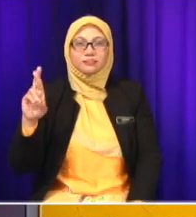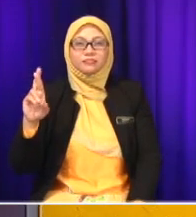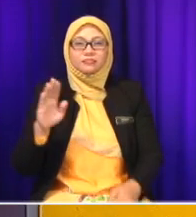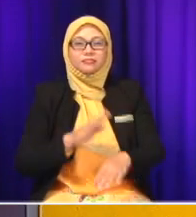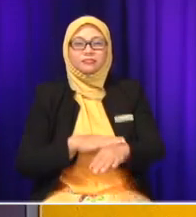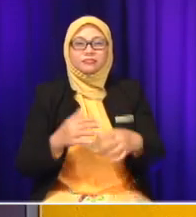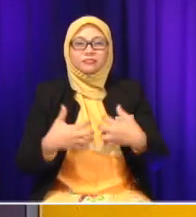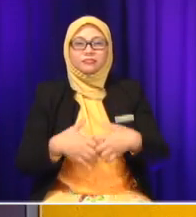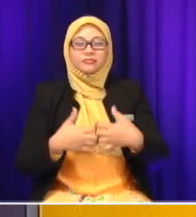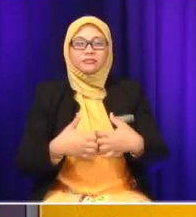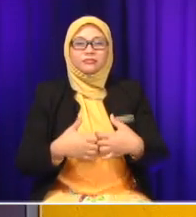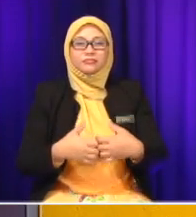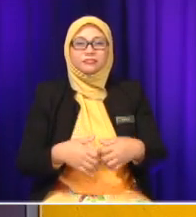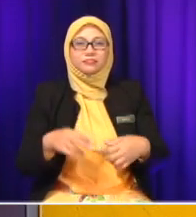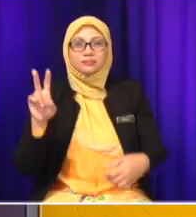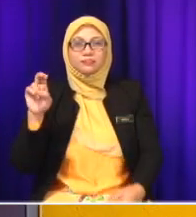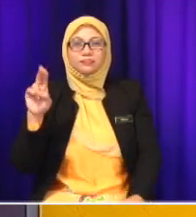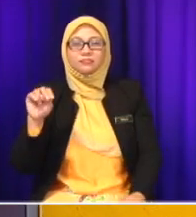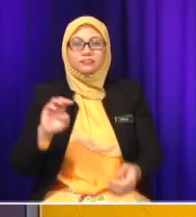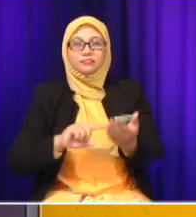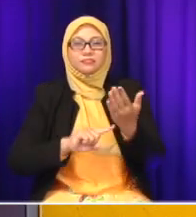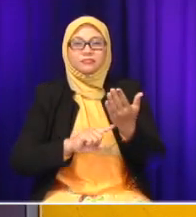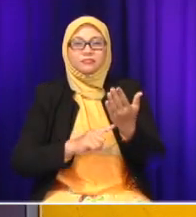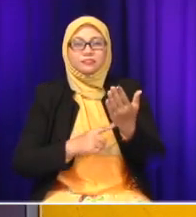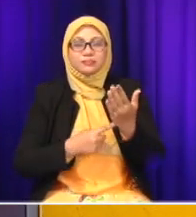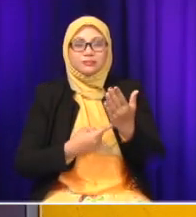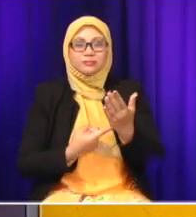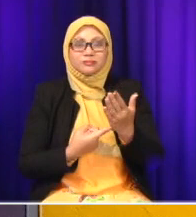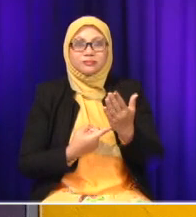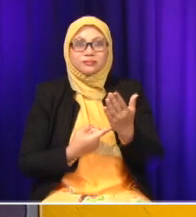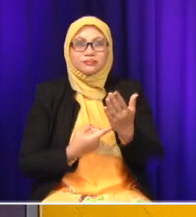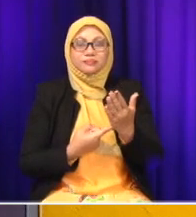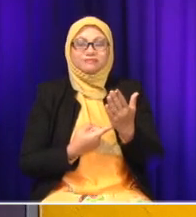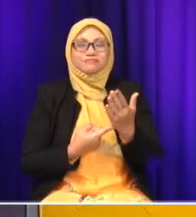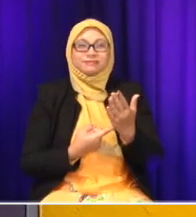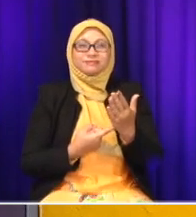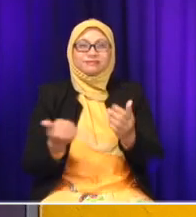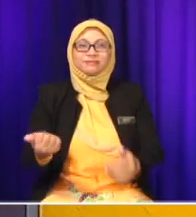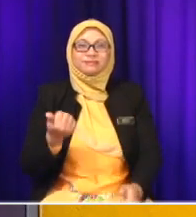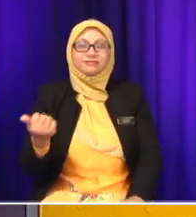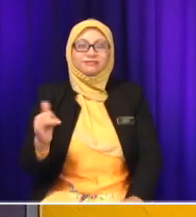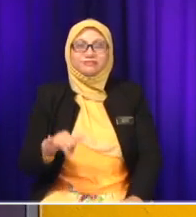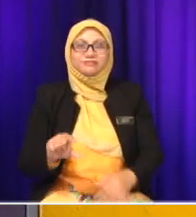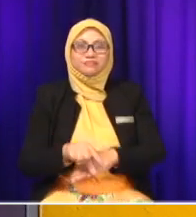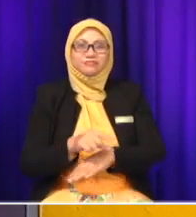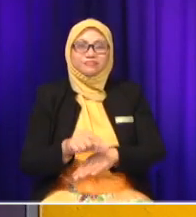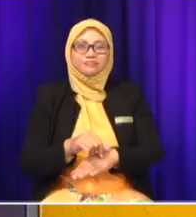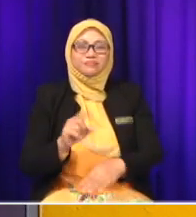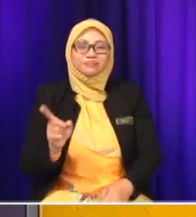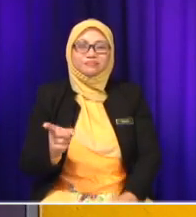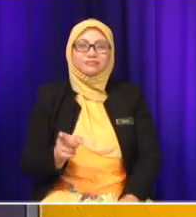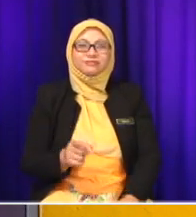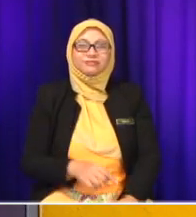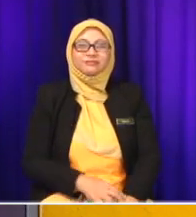pasang semula pemasangan injap Aci sesondol dan lengan jumelang pada kepala silinder Oke alat yang digunakan di situ iaitu